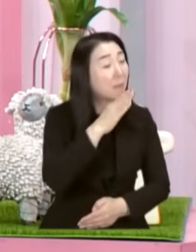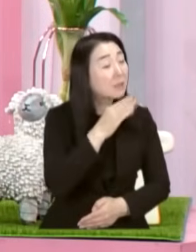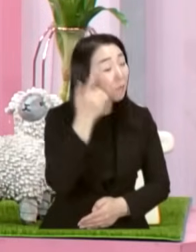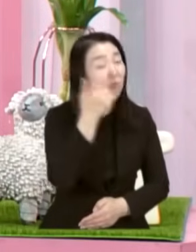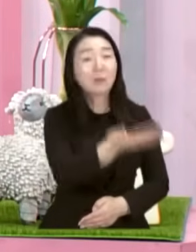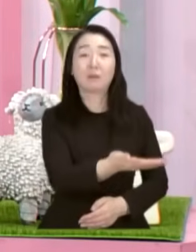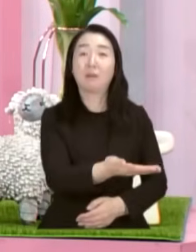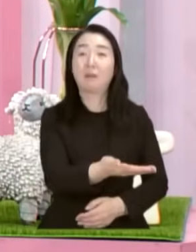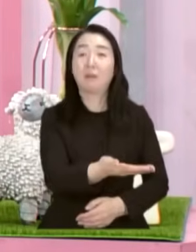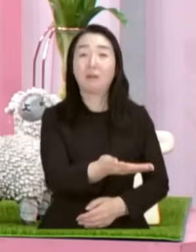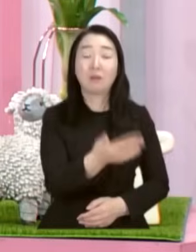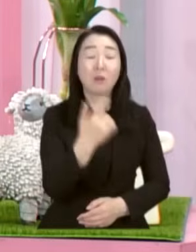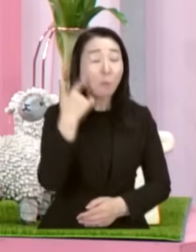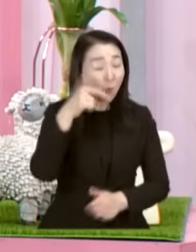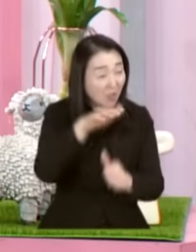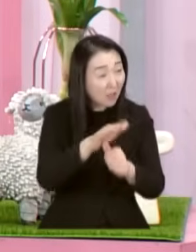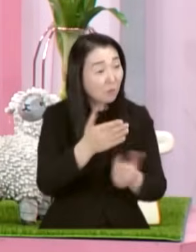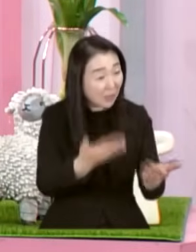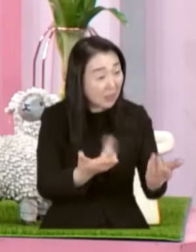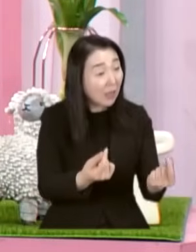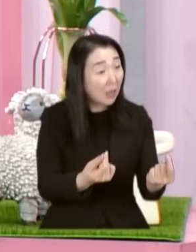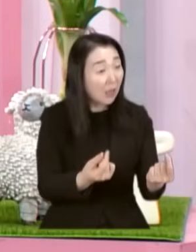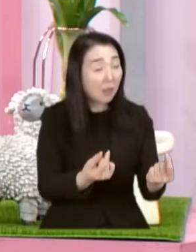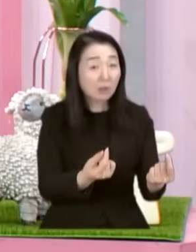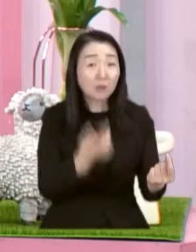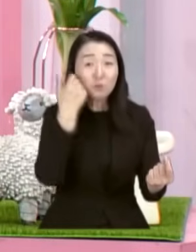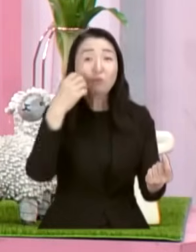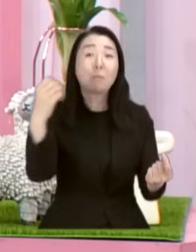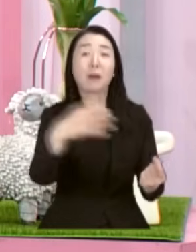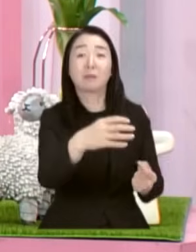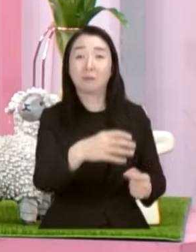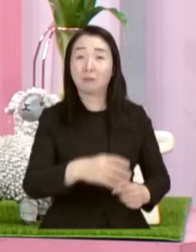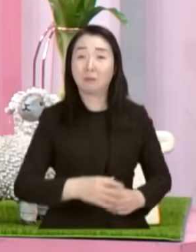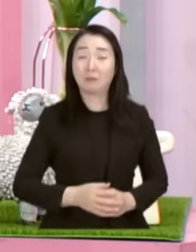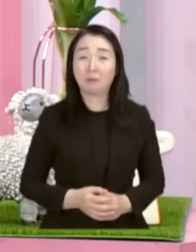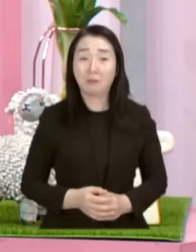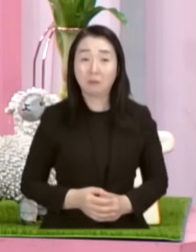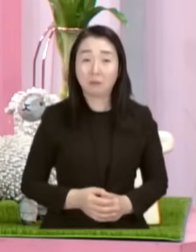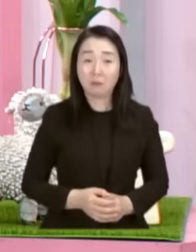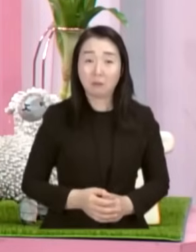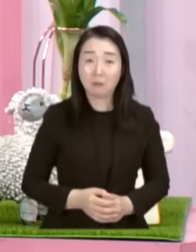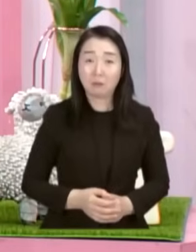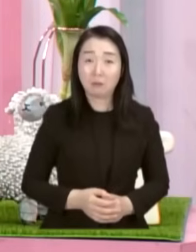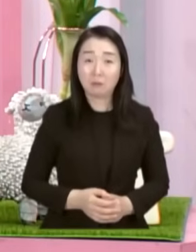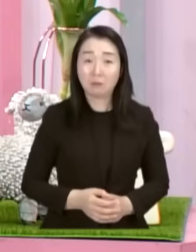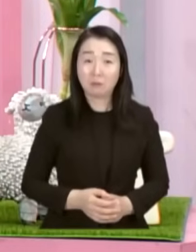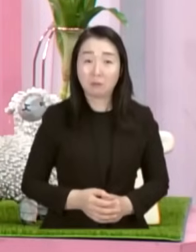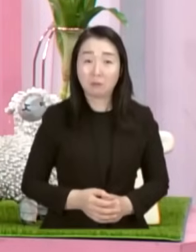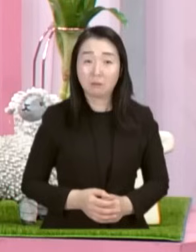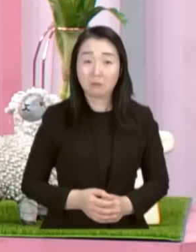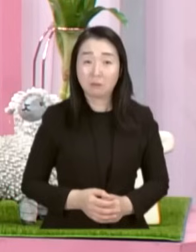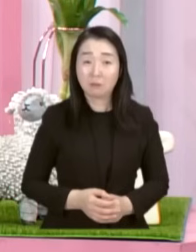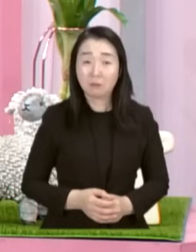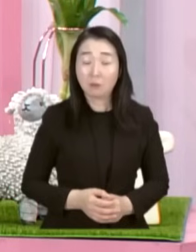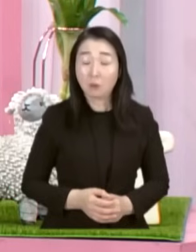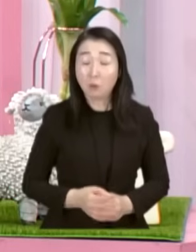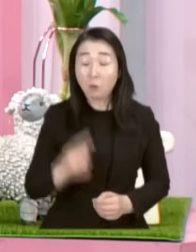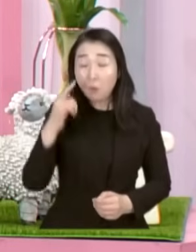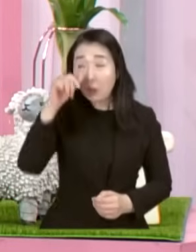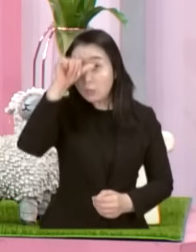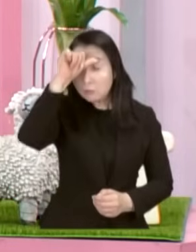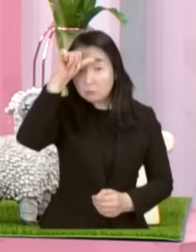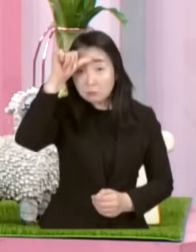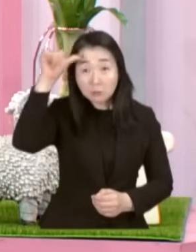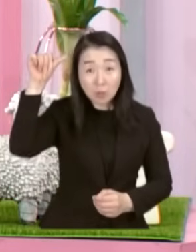진짜 목사 맞냐? 목사 안수는 받은 거냐? 누가 그렇게 얘기를 한 거야? 네. 그래서 내가 아야 그 들어가기 제일 힘들다는